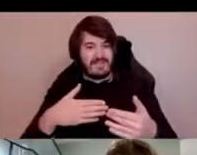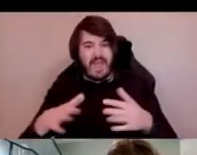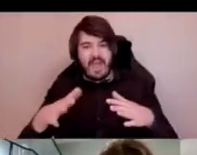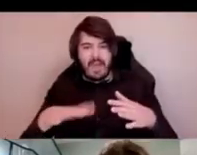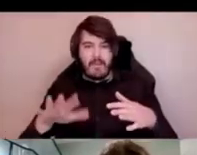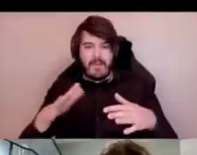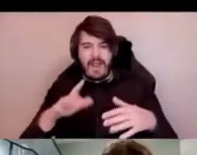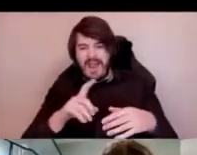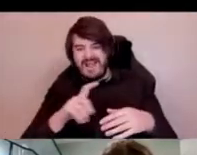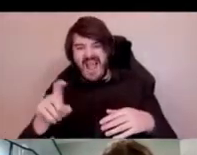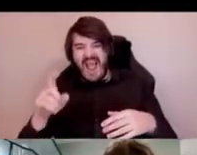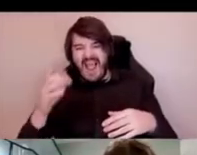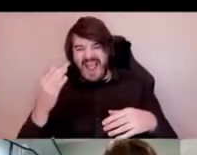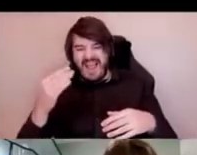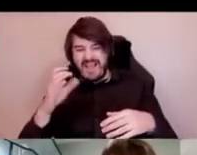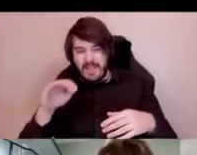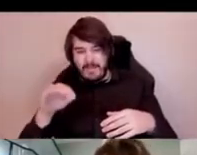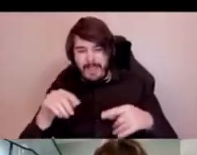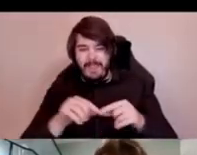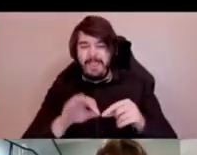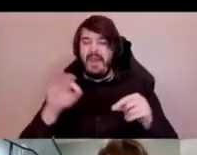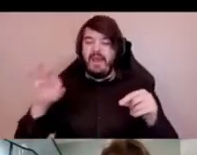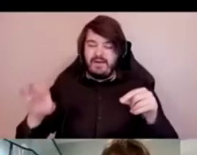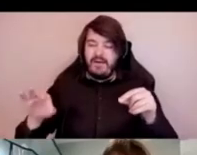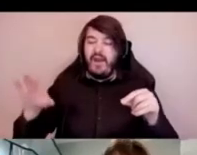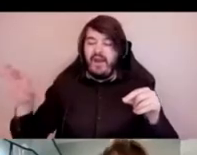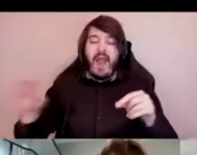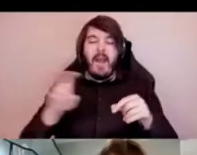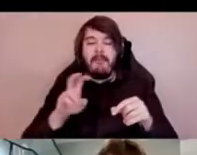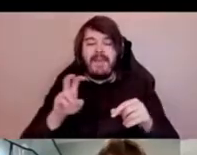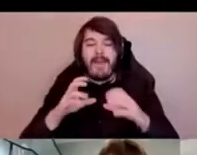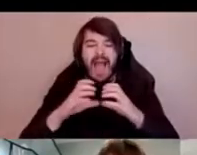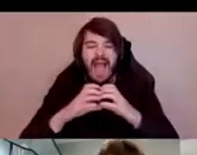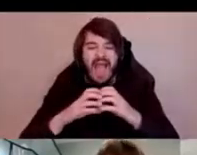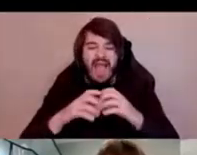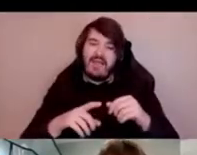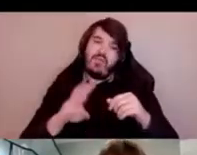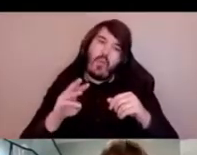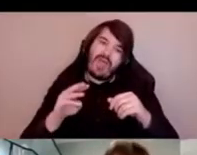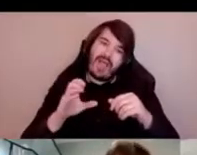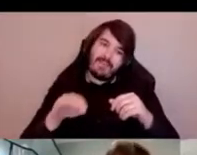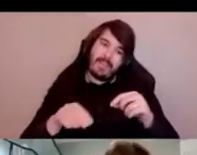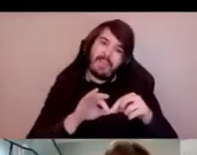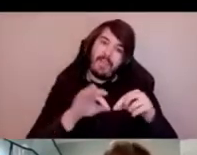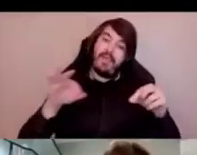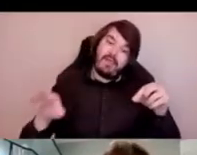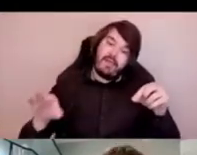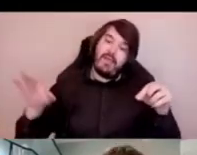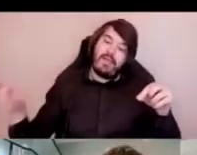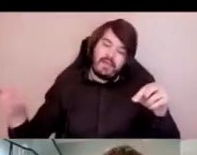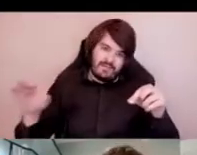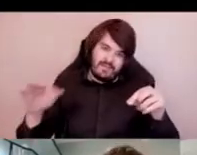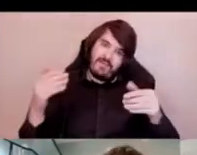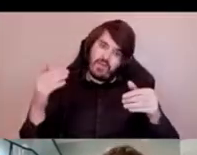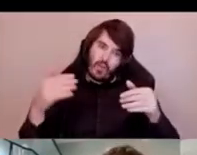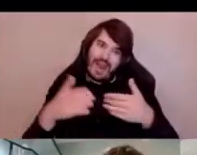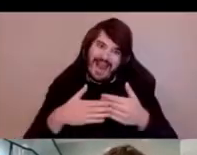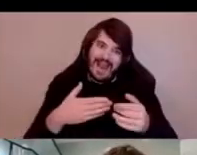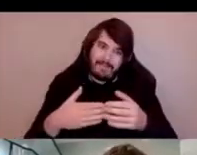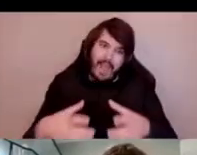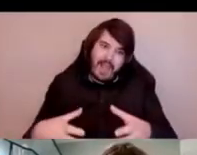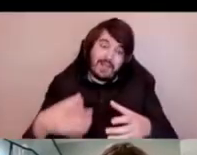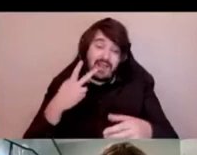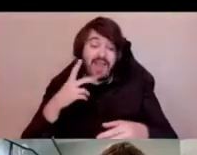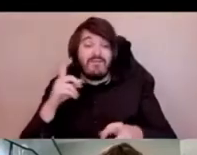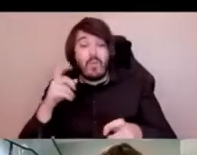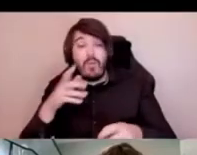115 cm, les piments, 60 cm. Donc, ça a besoin d'un espace. Alors, vous pouvez regarder dans la photo ici, la